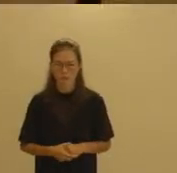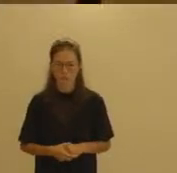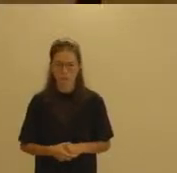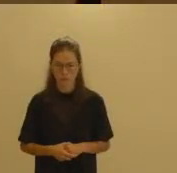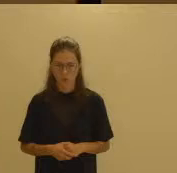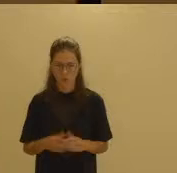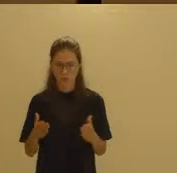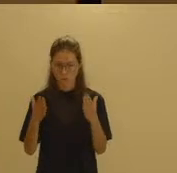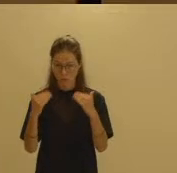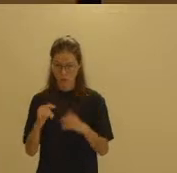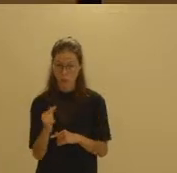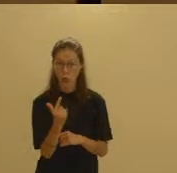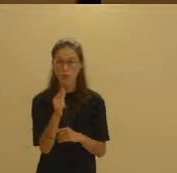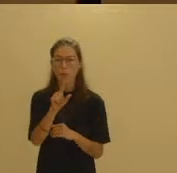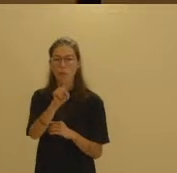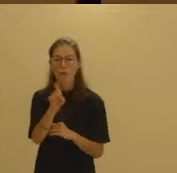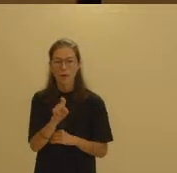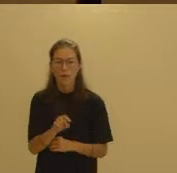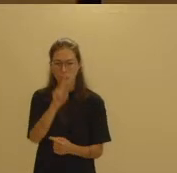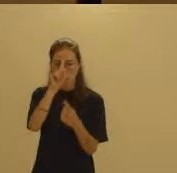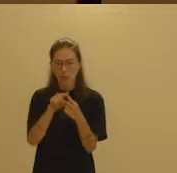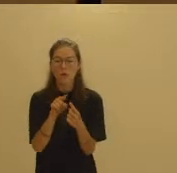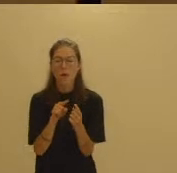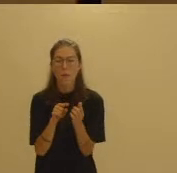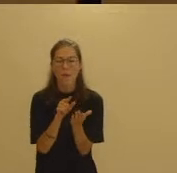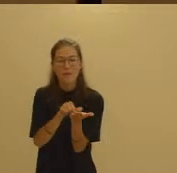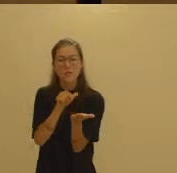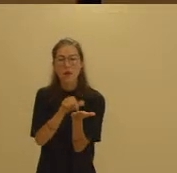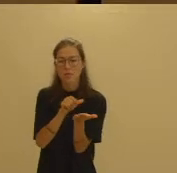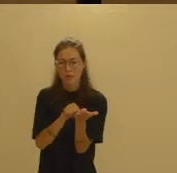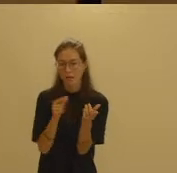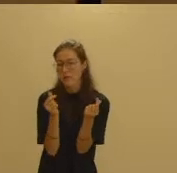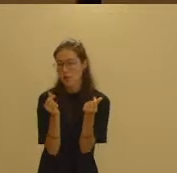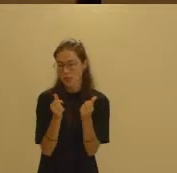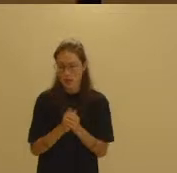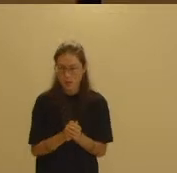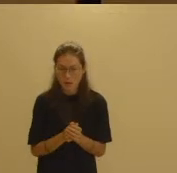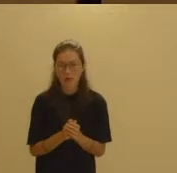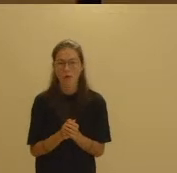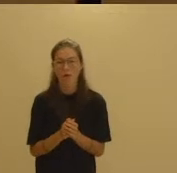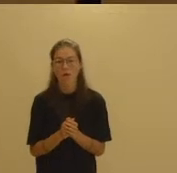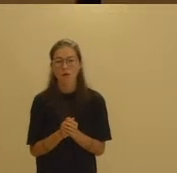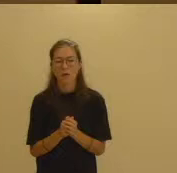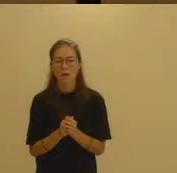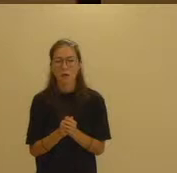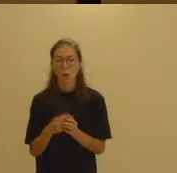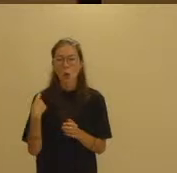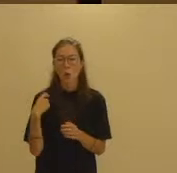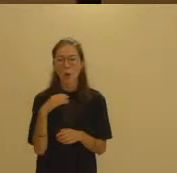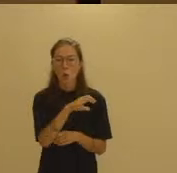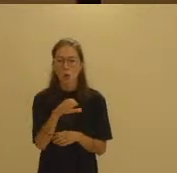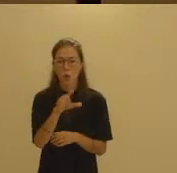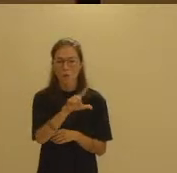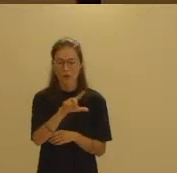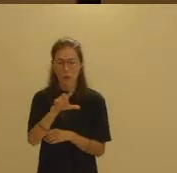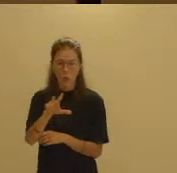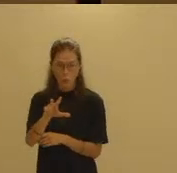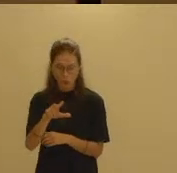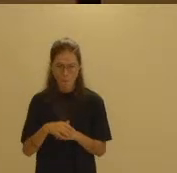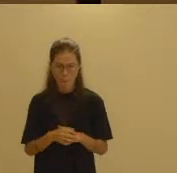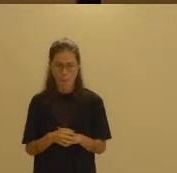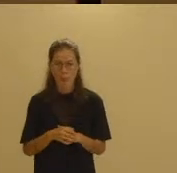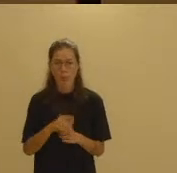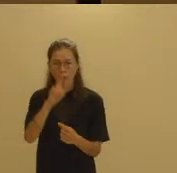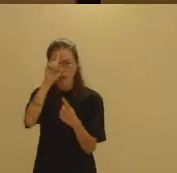Une deuxième question donc fiscale et financière, titre de la délibération numéro 123,